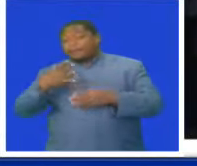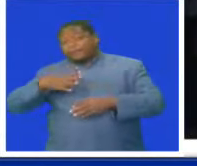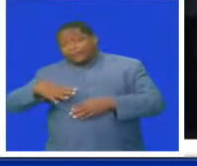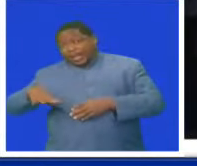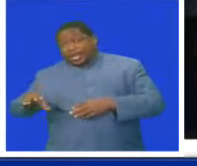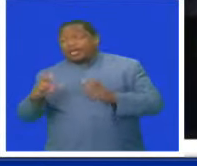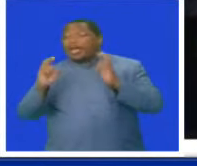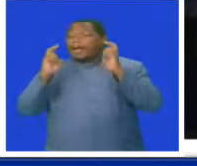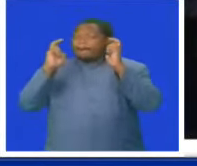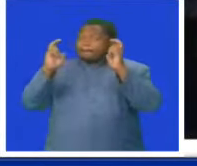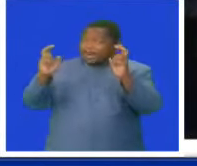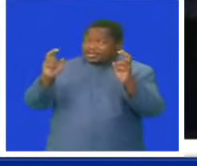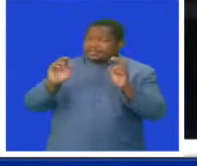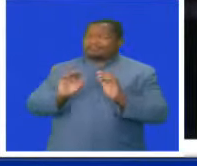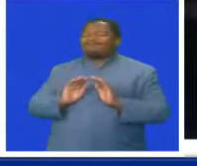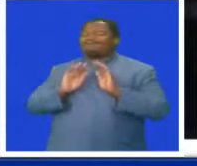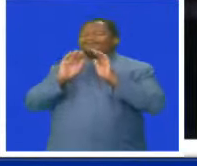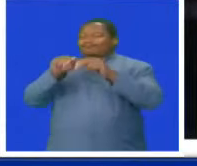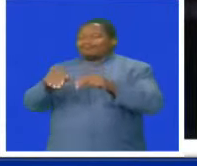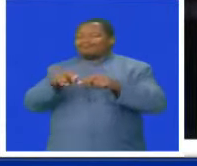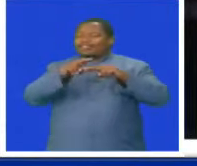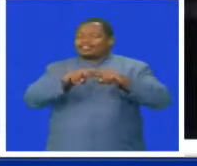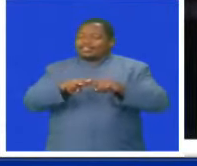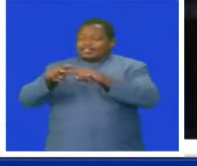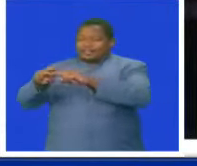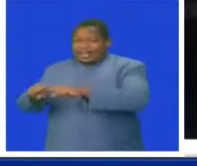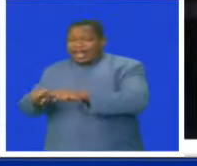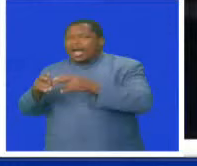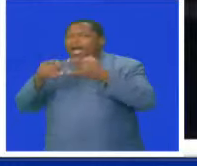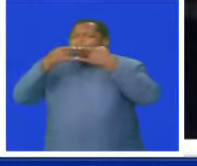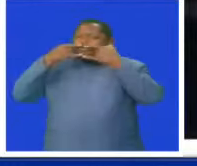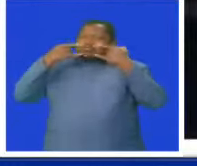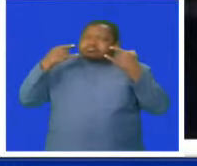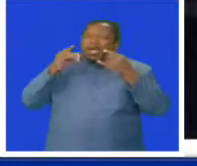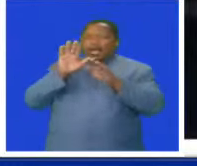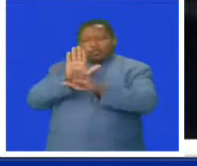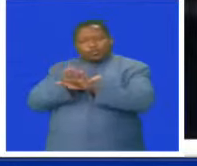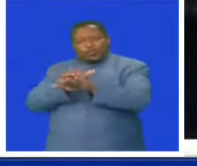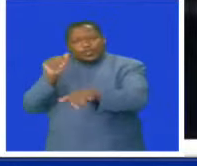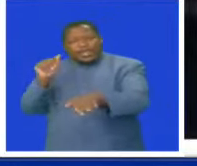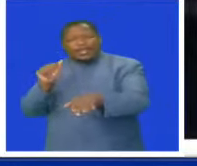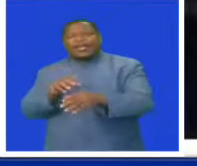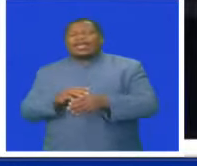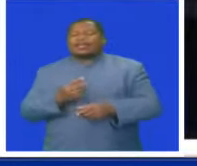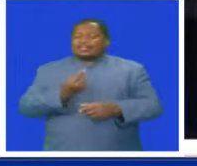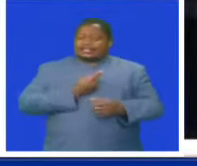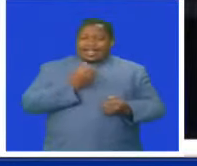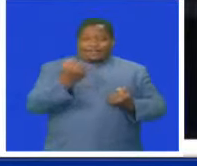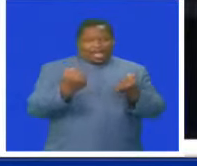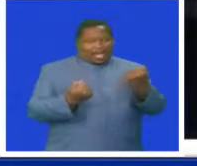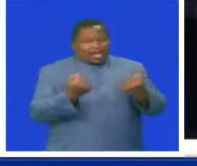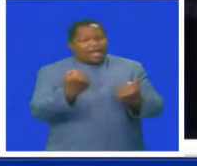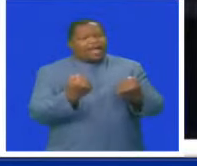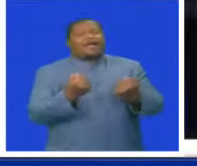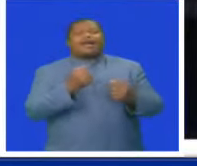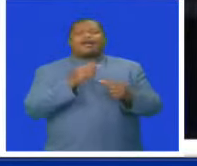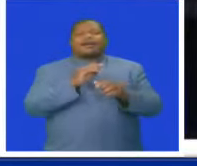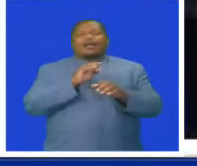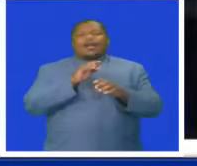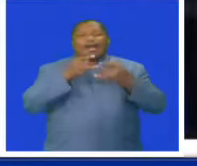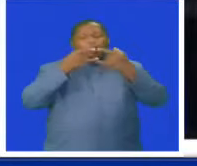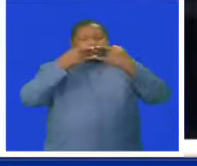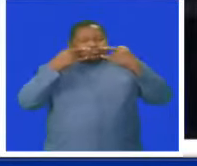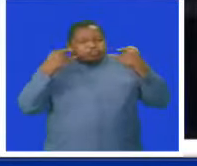emabhasini nasetimotini bangawafaki ema-mask phinze futhi sesiyabonakala